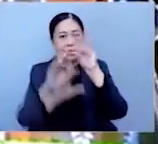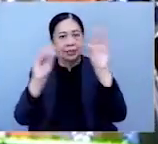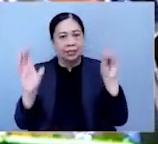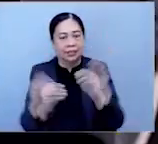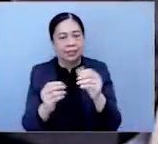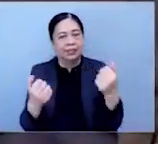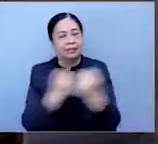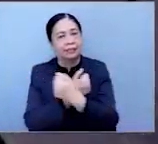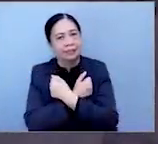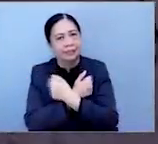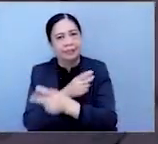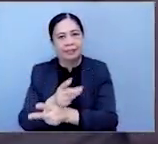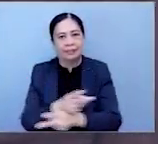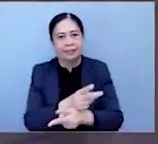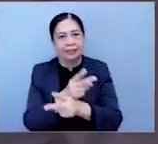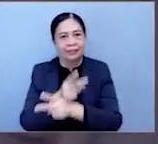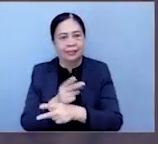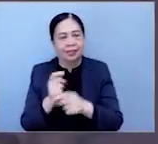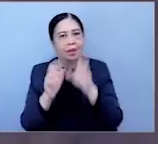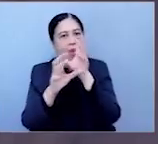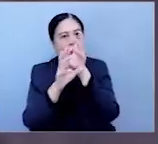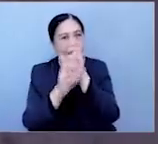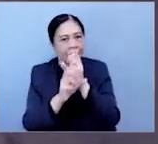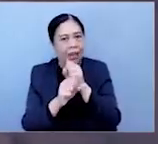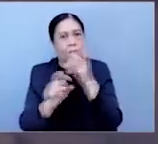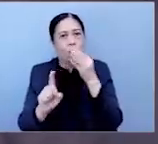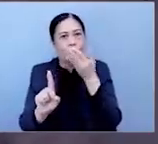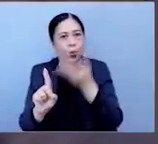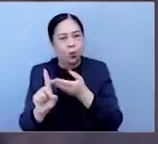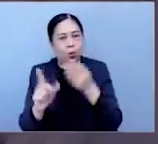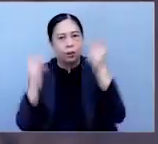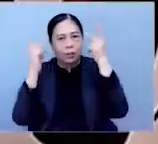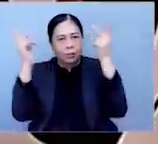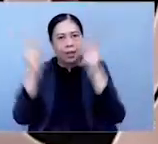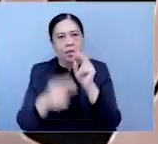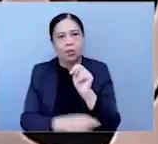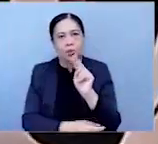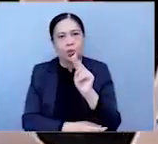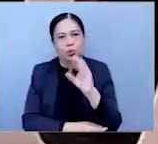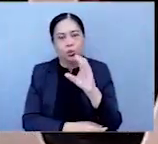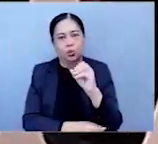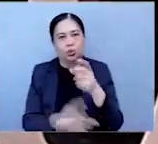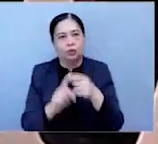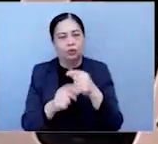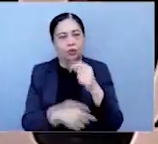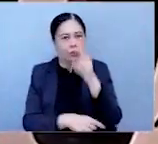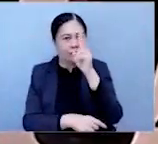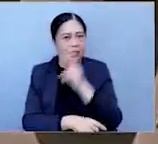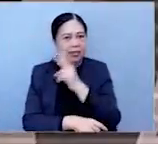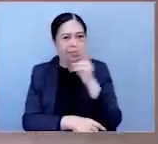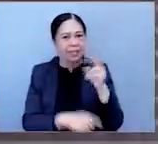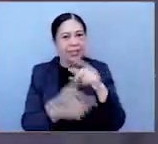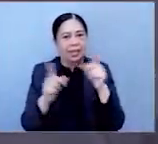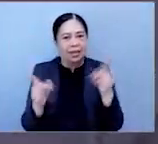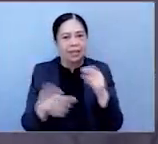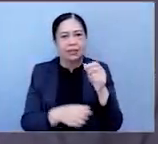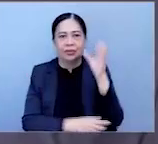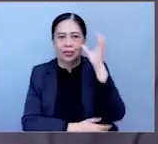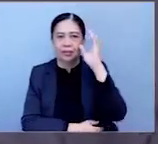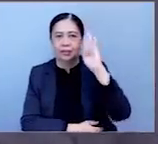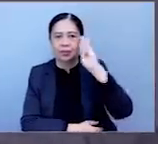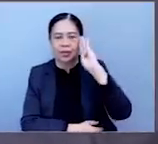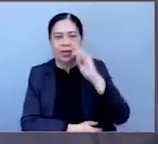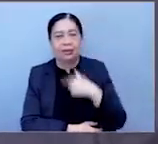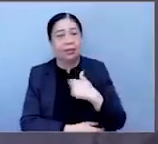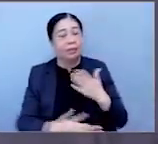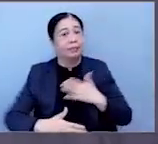at pag-aaruga. Isa sa mga namangha sa Belenismo, ang papal nuncio ng Vatican na si Archbishop Charles Brown. I'm